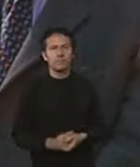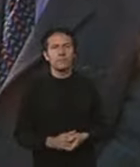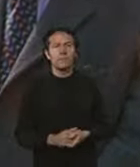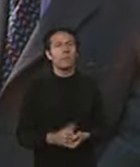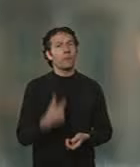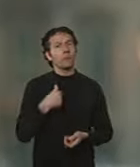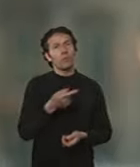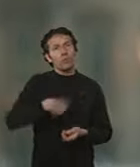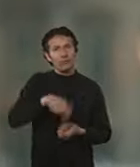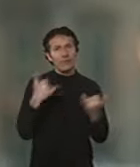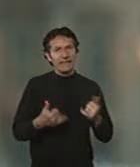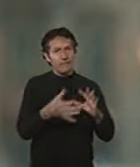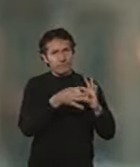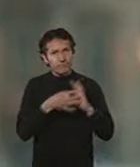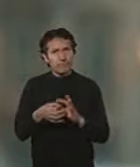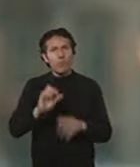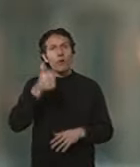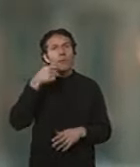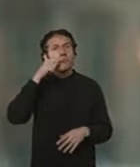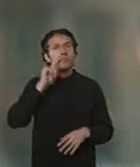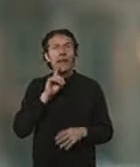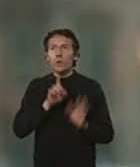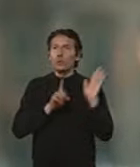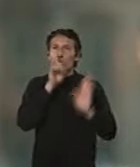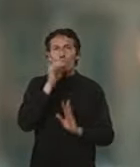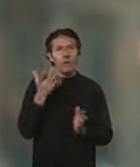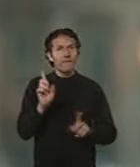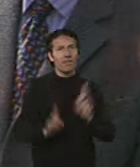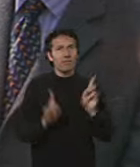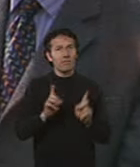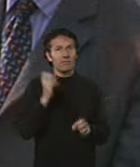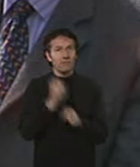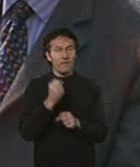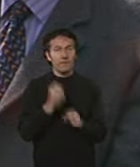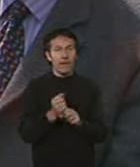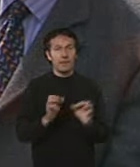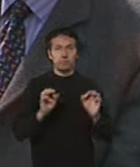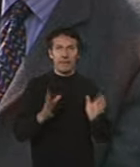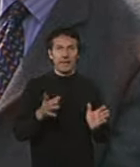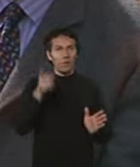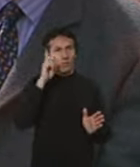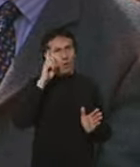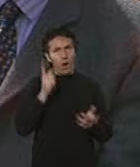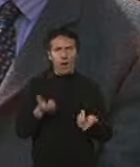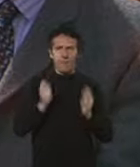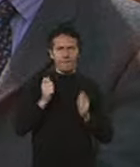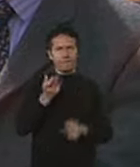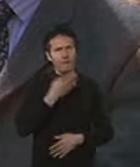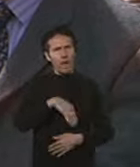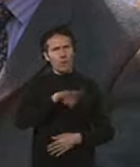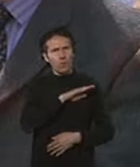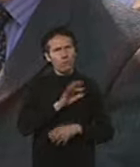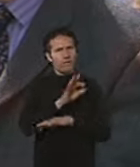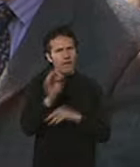sommes réunis en ce 1er mai jour de la fête du travail c'est bien parce que nous assumons la France dans toute sa